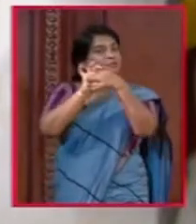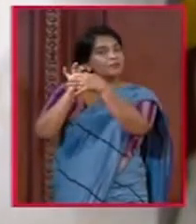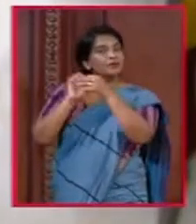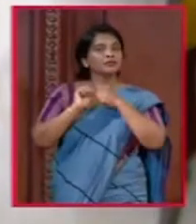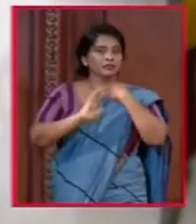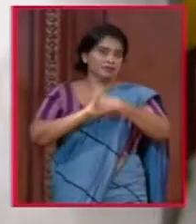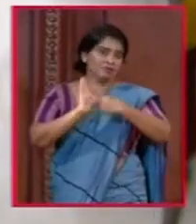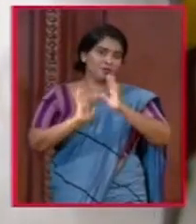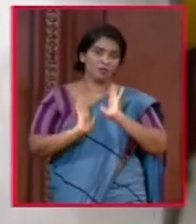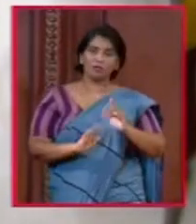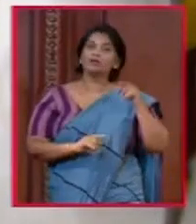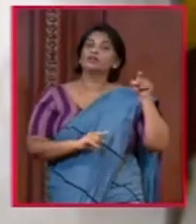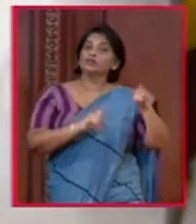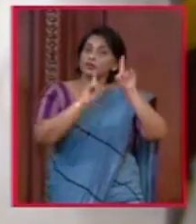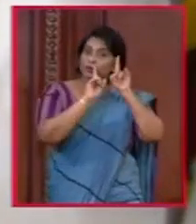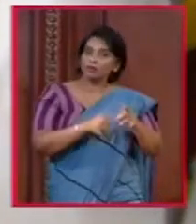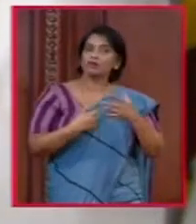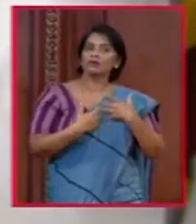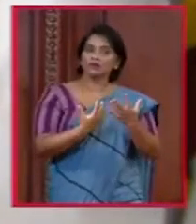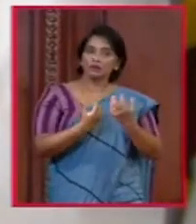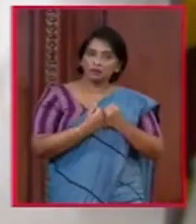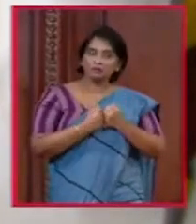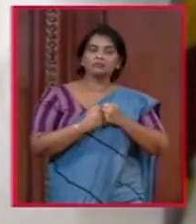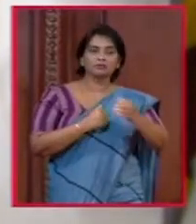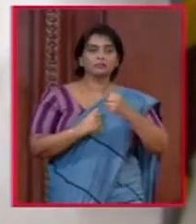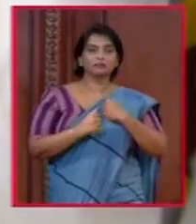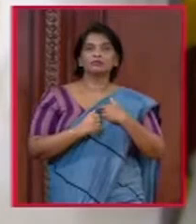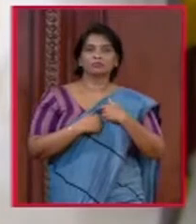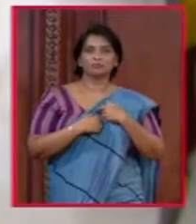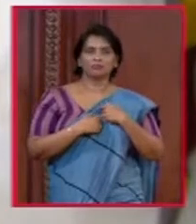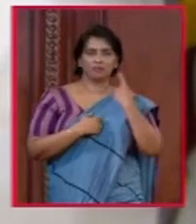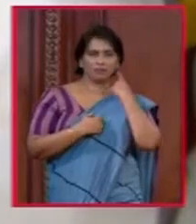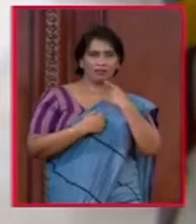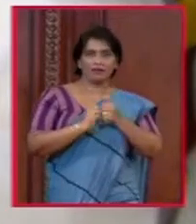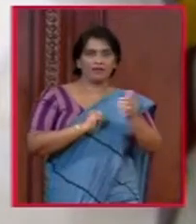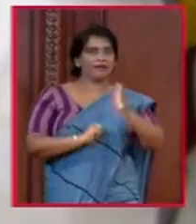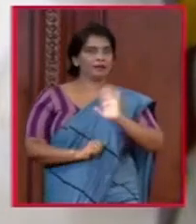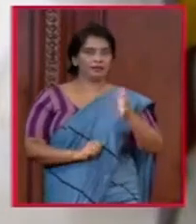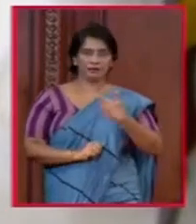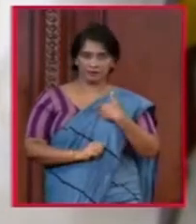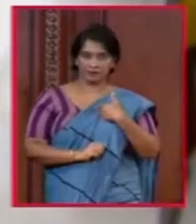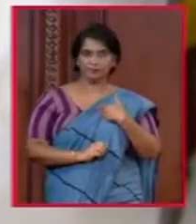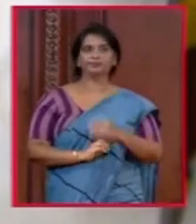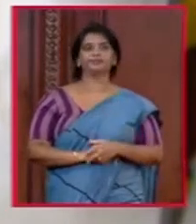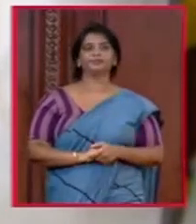අයුතු රාජ්‍ය ඒ පිළිබඳ අවශ්‍යක තීන්දු තිීරණ ගන්න අපි කිසිේත්න පැකිලින්නේ නැහ.